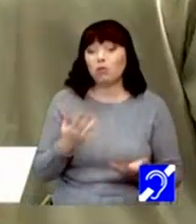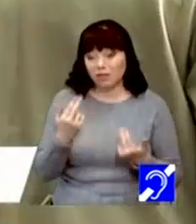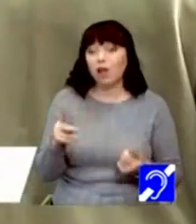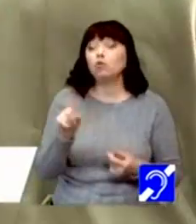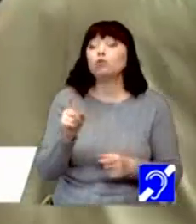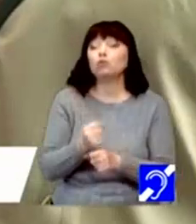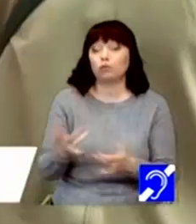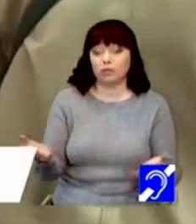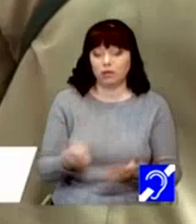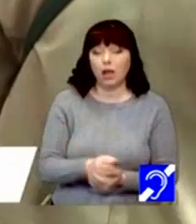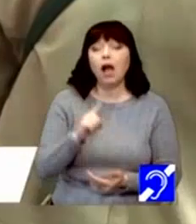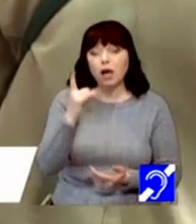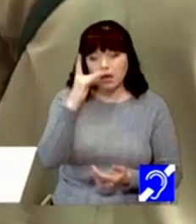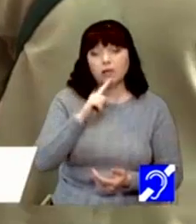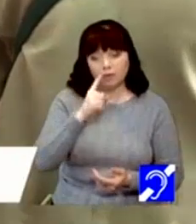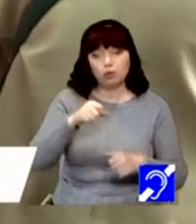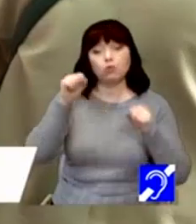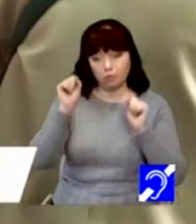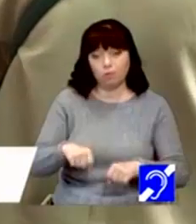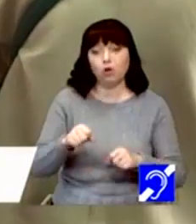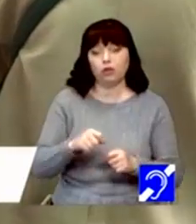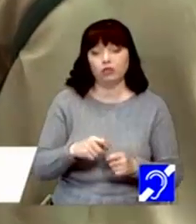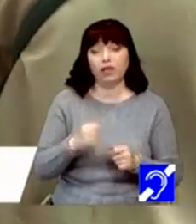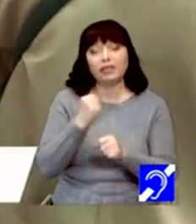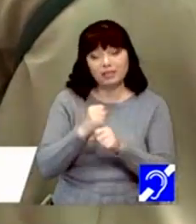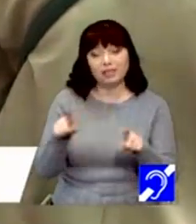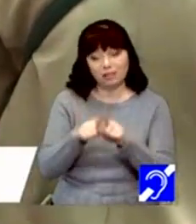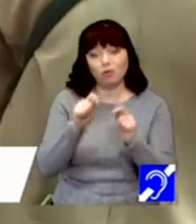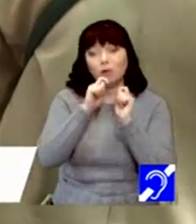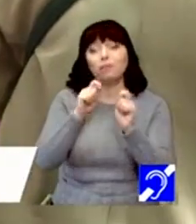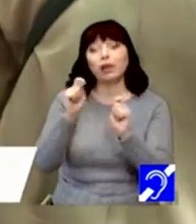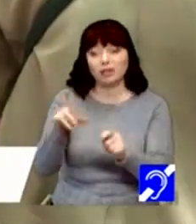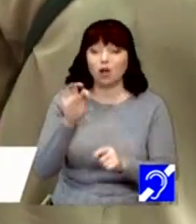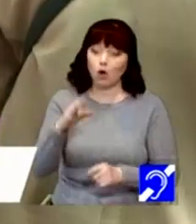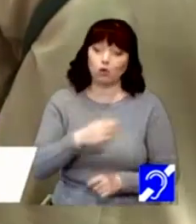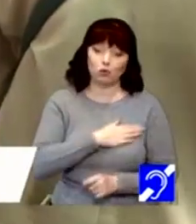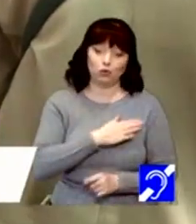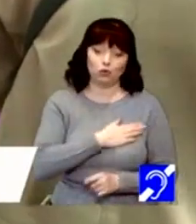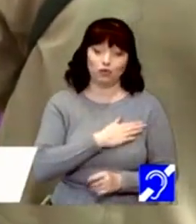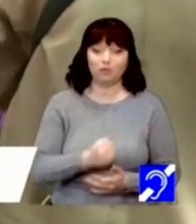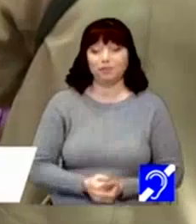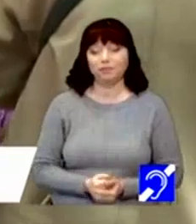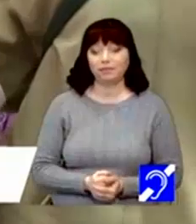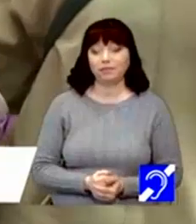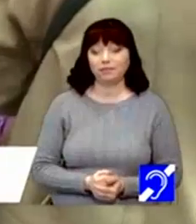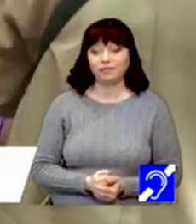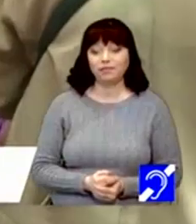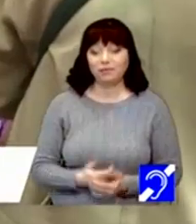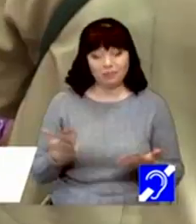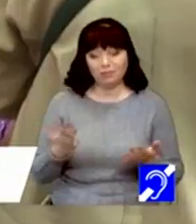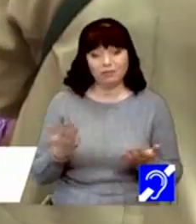să facem odată în spate de de făcut așa din suflet așa că nu